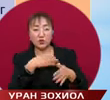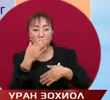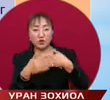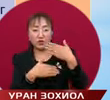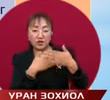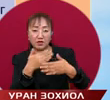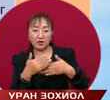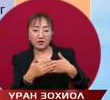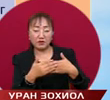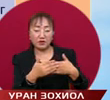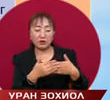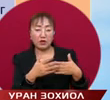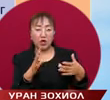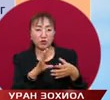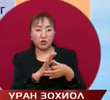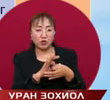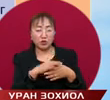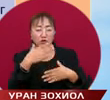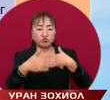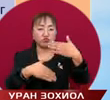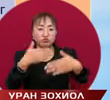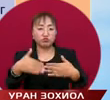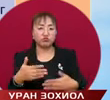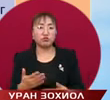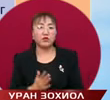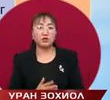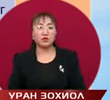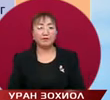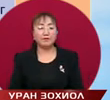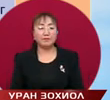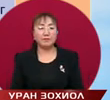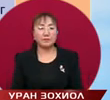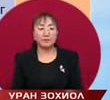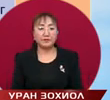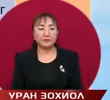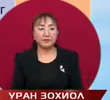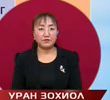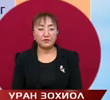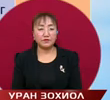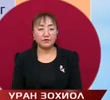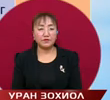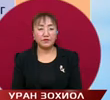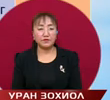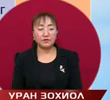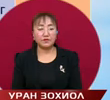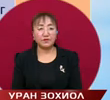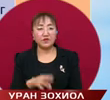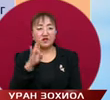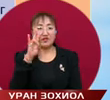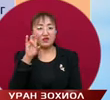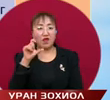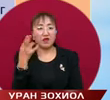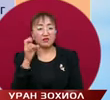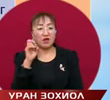явдал ар араасаа өрнөнө. За үйл явдал маань ар араасаа өрнсөн тийм ээ. Нэгдлийн нийбүү